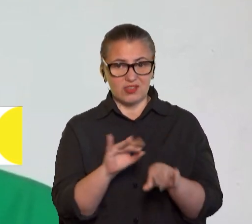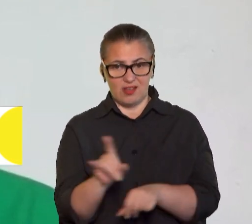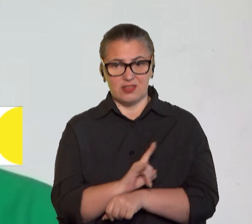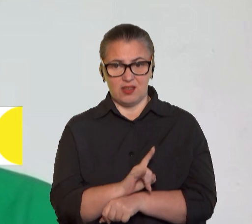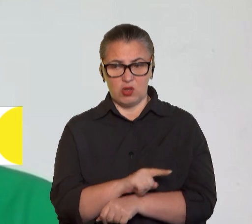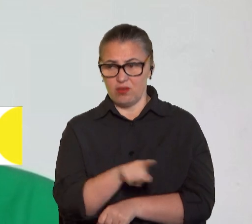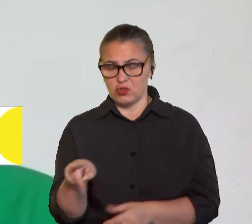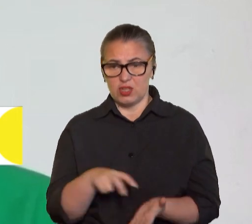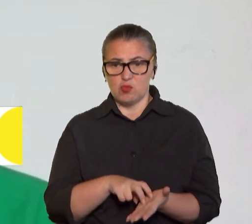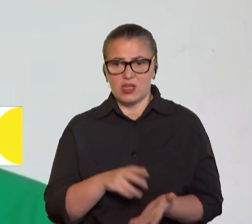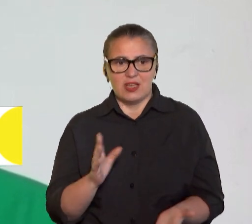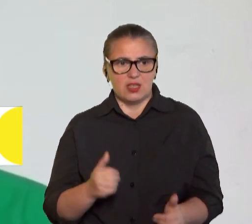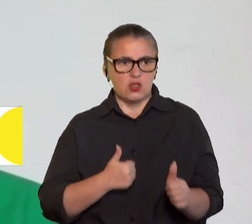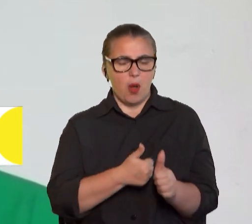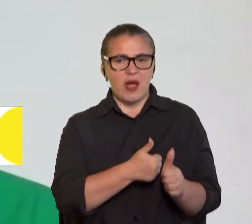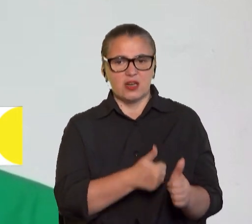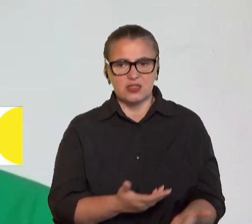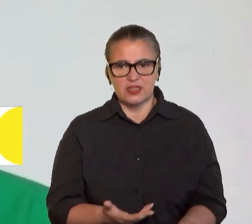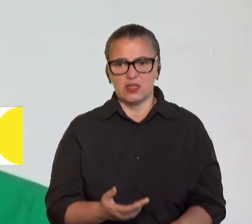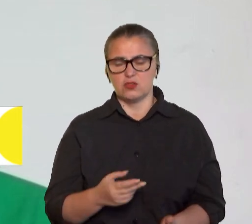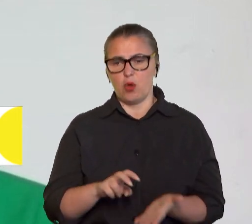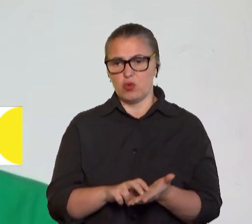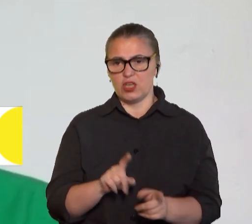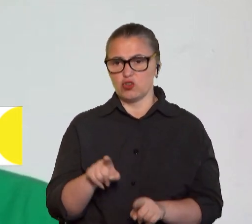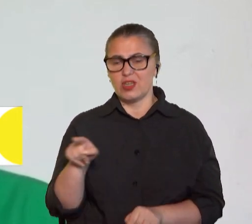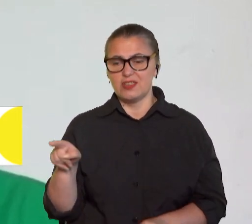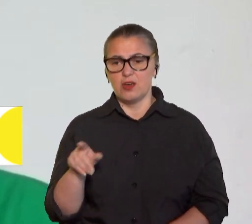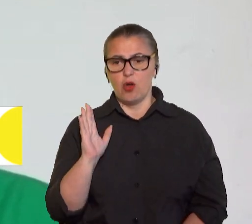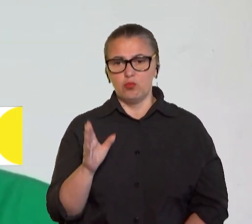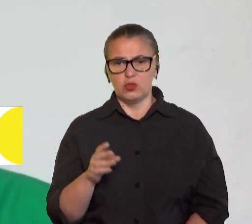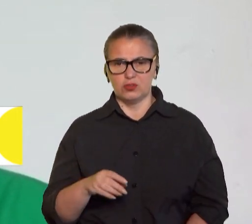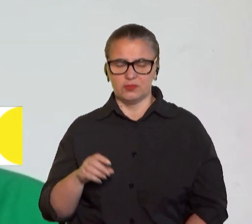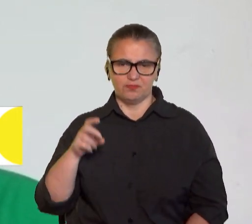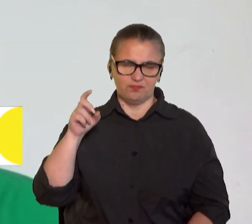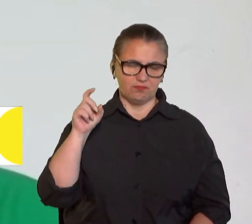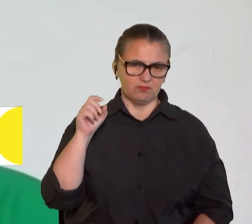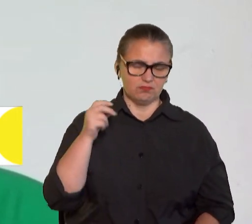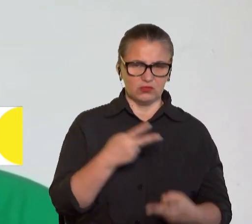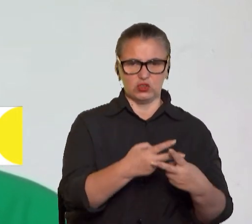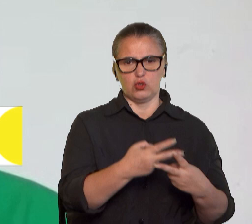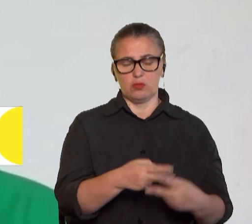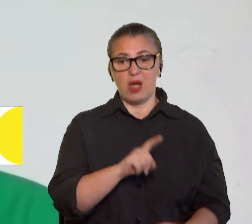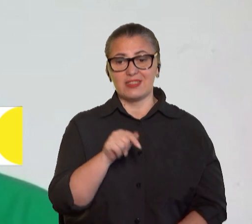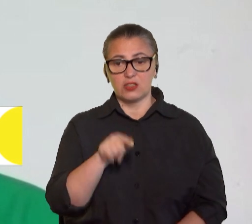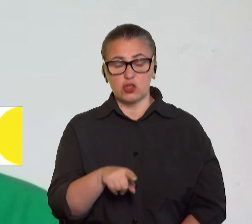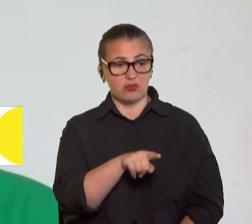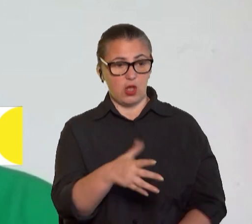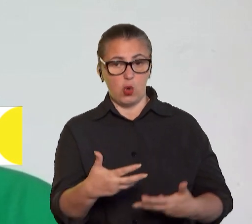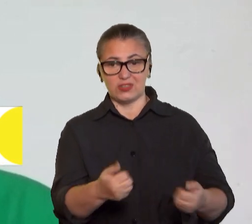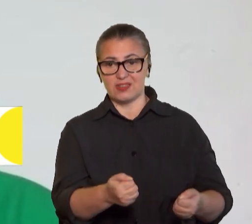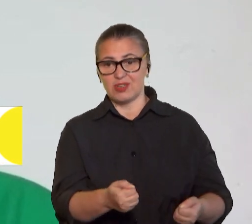вони бояться якихось переслідувань, і вони бояться, що їх будуть там сажати в тюрму за те, що вони отримали російський паспорт і так